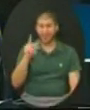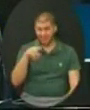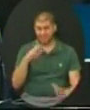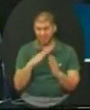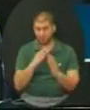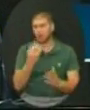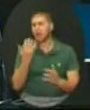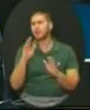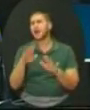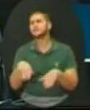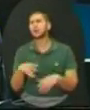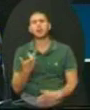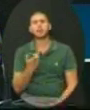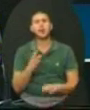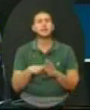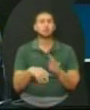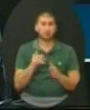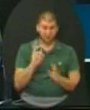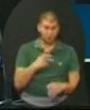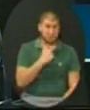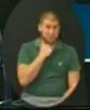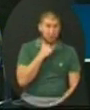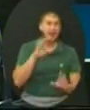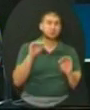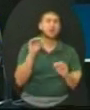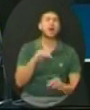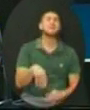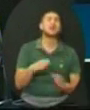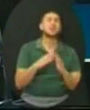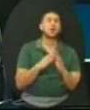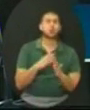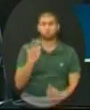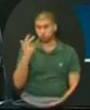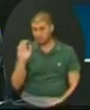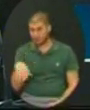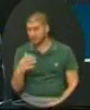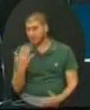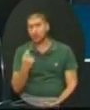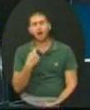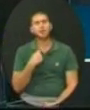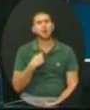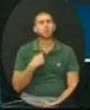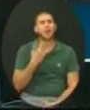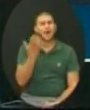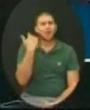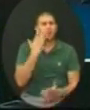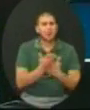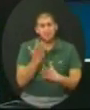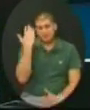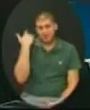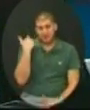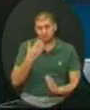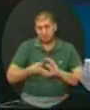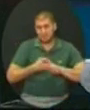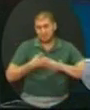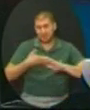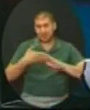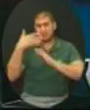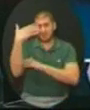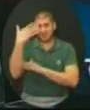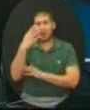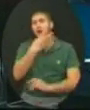1,000 דירות יפתרו את המצוקה של עשרות אלפי דירות? אנחנו יודעים שלפחות... כמה חסר? אנחנו היינו בעבר, בתחילת